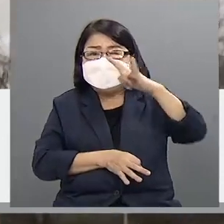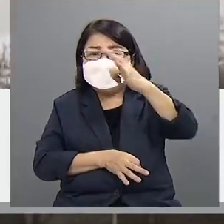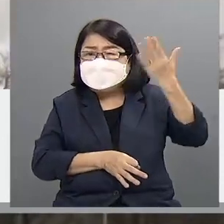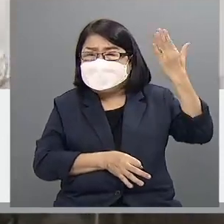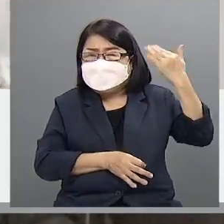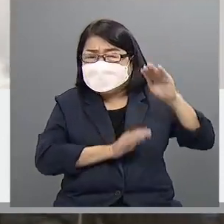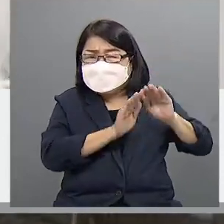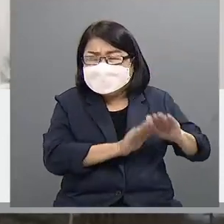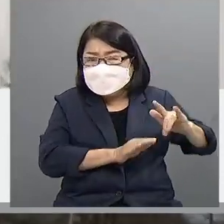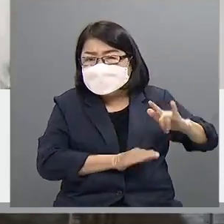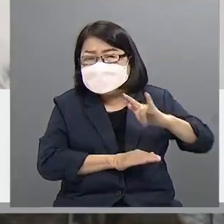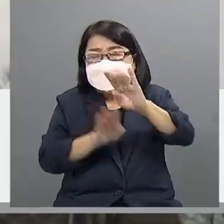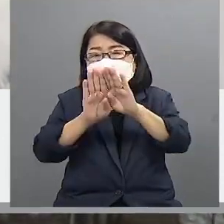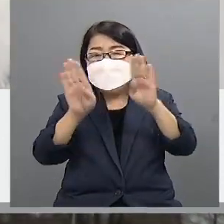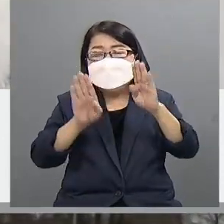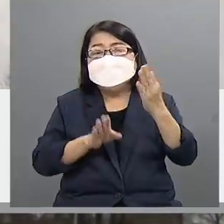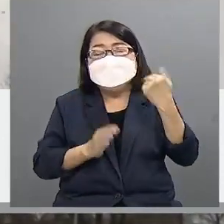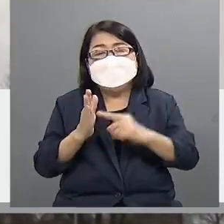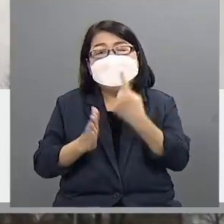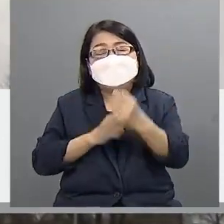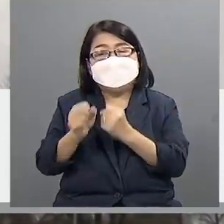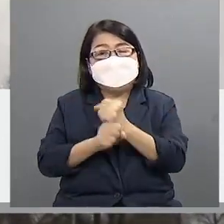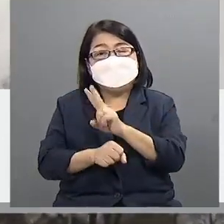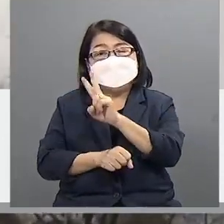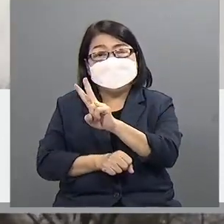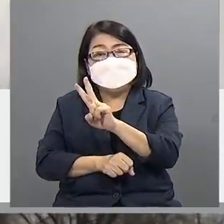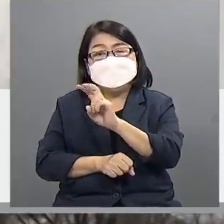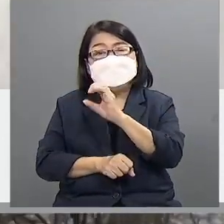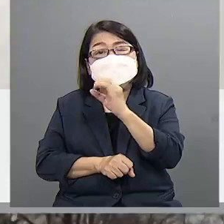ครั้งแรกนับตั้งแต่ปี2010ค่ะเพื่อเป็นการส่งสัญญ